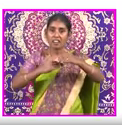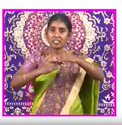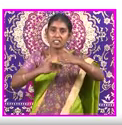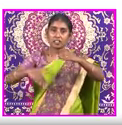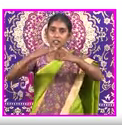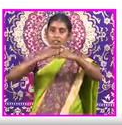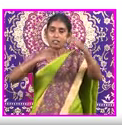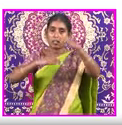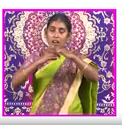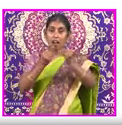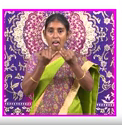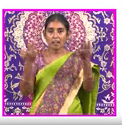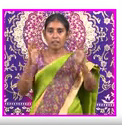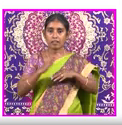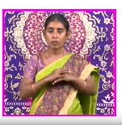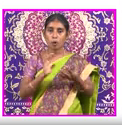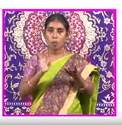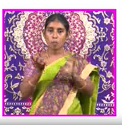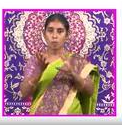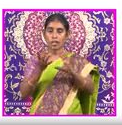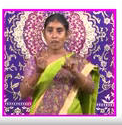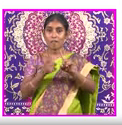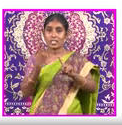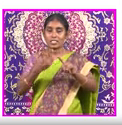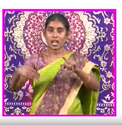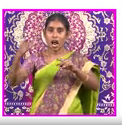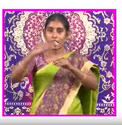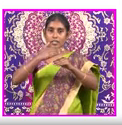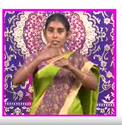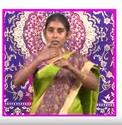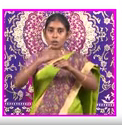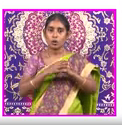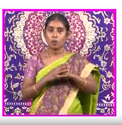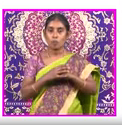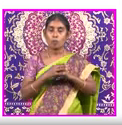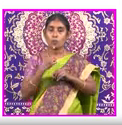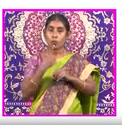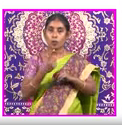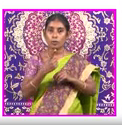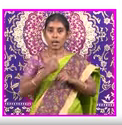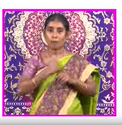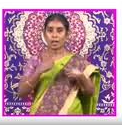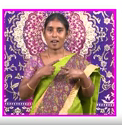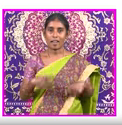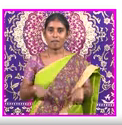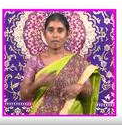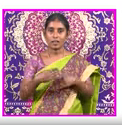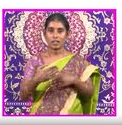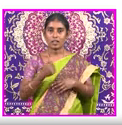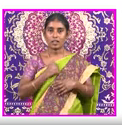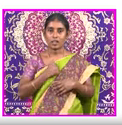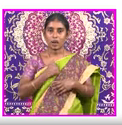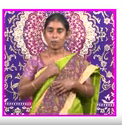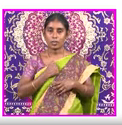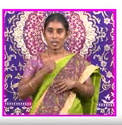மீசோஸ்பியர், தெர்மோஸ்பியர், அயனோஸ்பியர், எக்ஸோஸ்பியர், இப்படி உள்ளிட்ட பல அடுக்குகள் இருக்குது. இதில் ரொம்ப முக்கியமான அடுக்கு வந்து வளிமண்டலத்துடைய